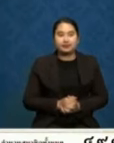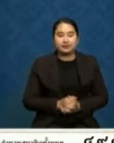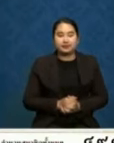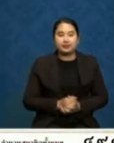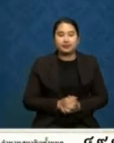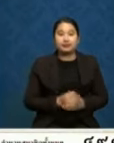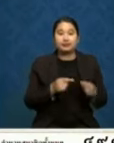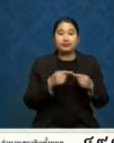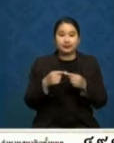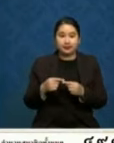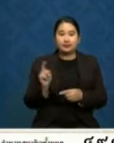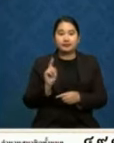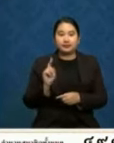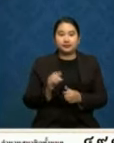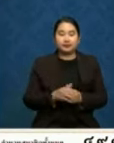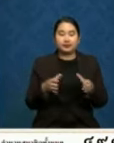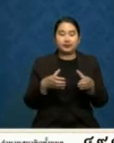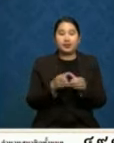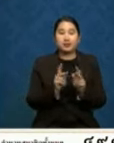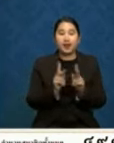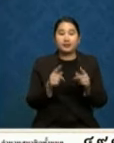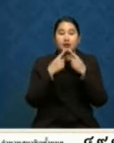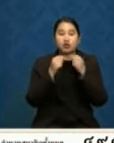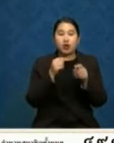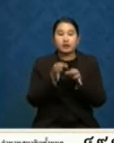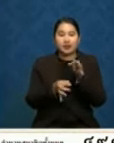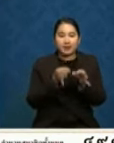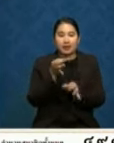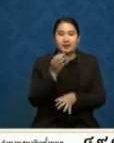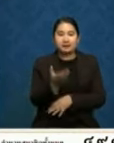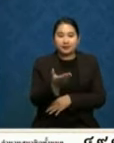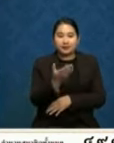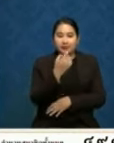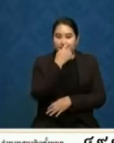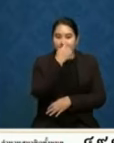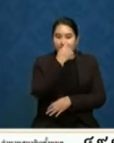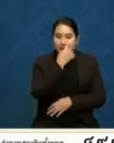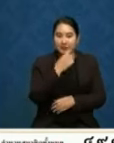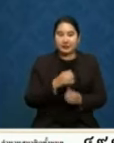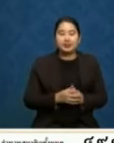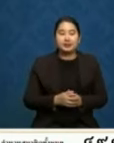ครับต่อไปขอเชิญคณะกรรมการได้ตอบที่แจ้งนะครับ